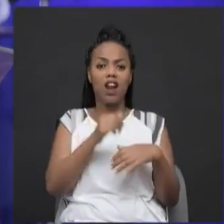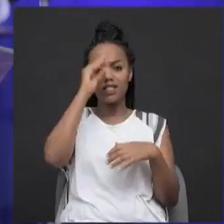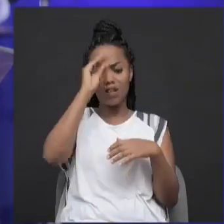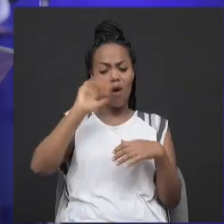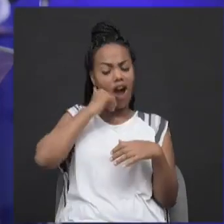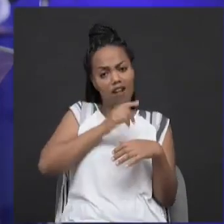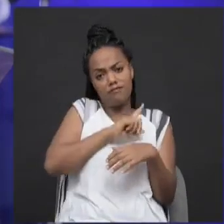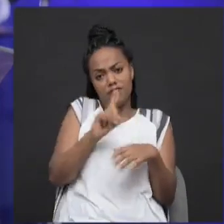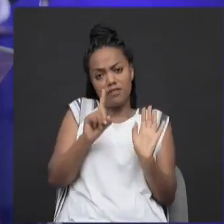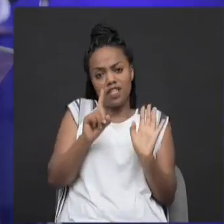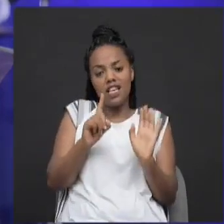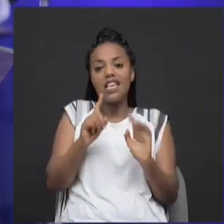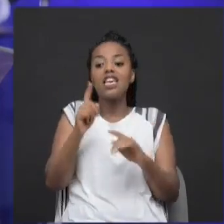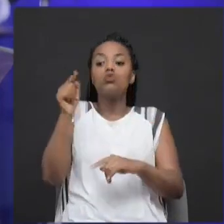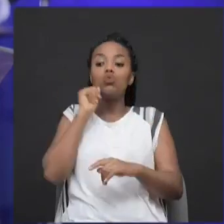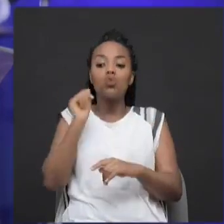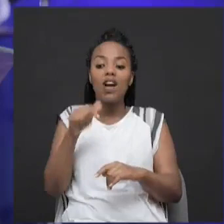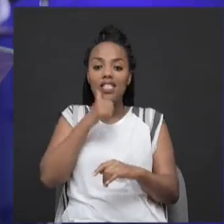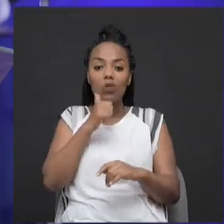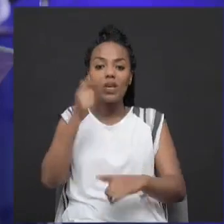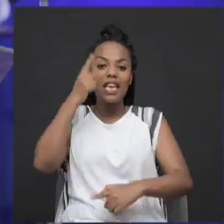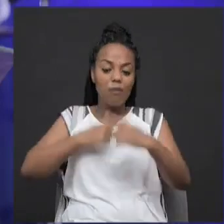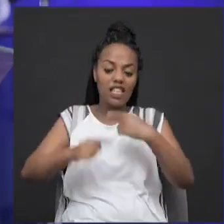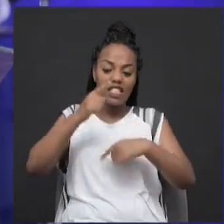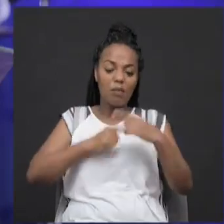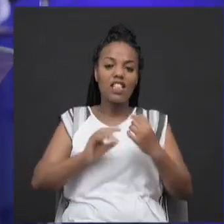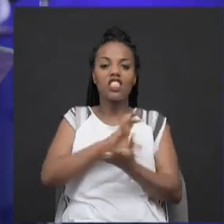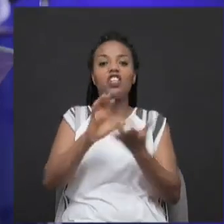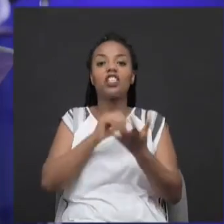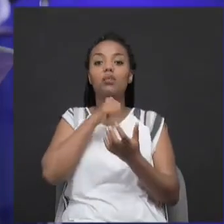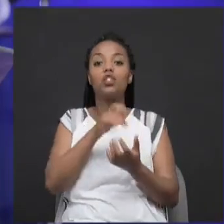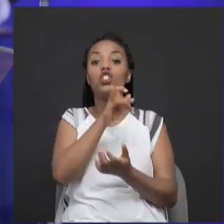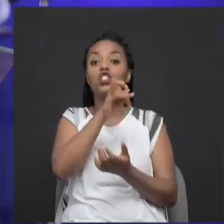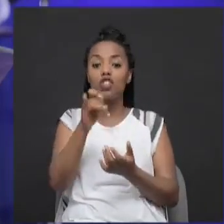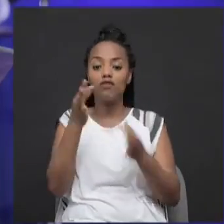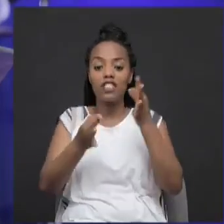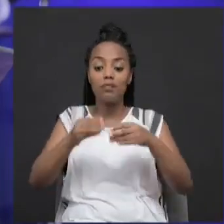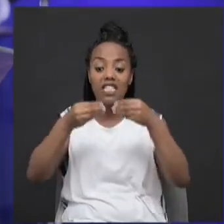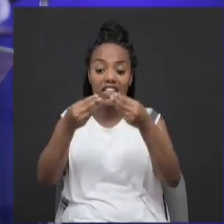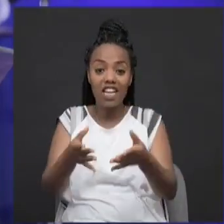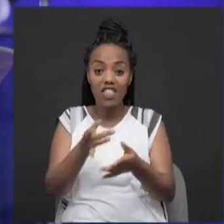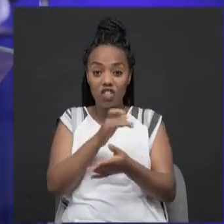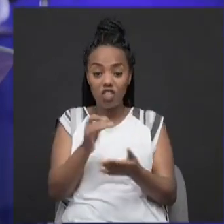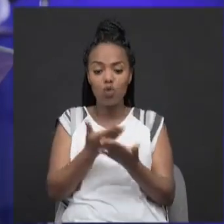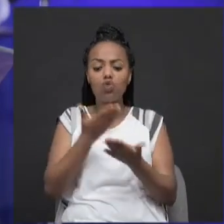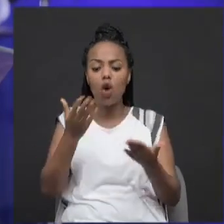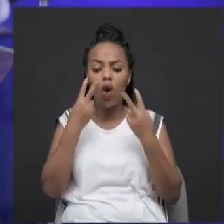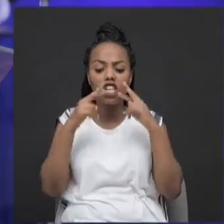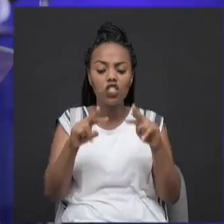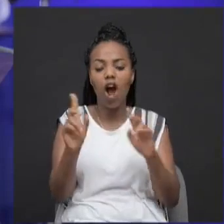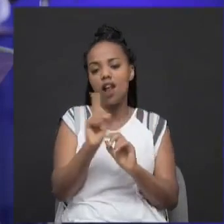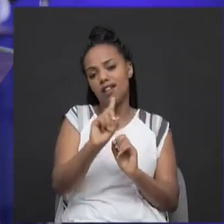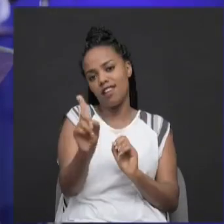ባላፈር እየመጣች እንዳታውከኝ ነው እንጂ መፈርድላት ጉዳዩን ተመልክቼ